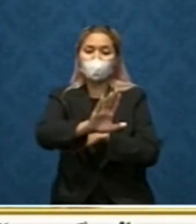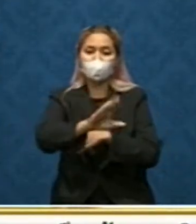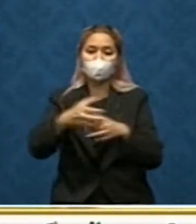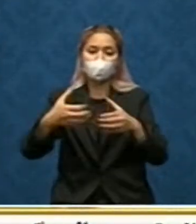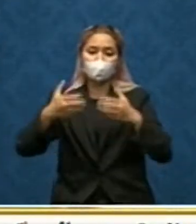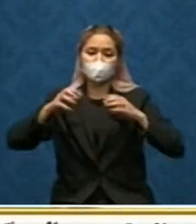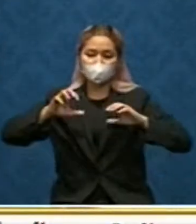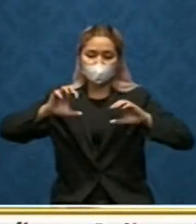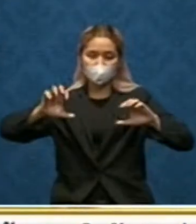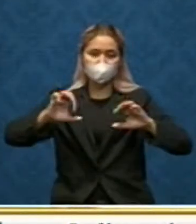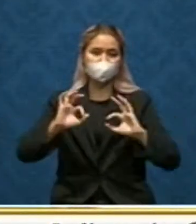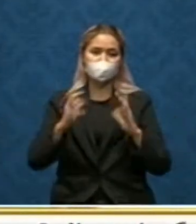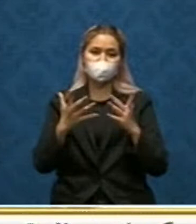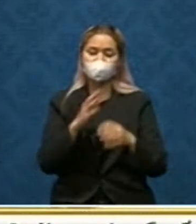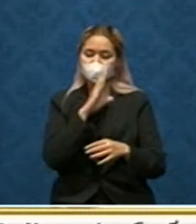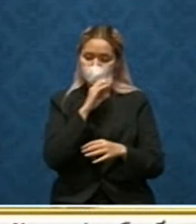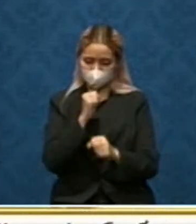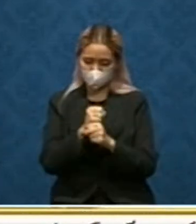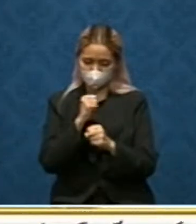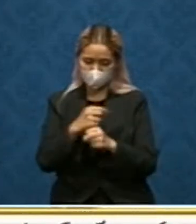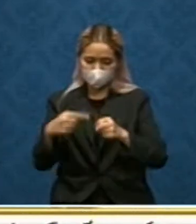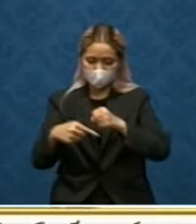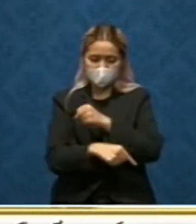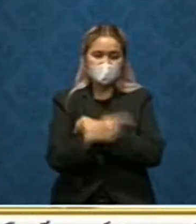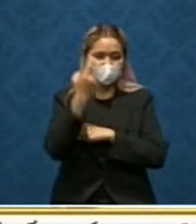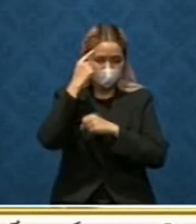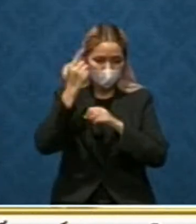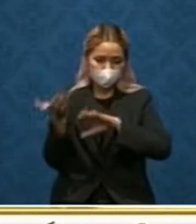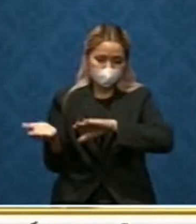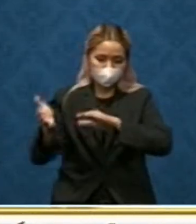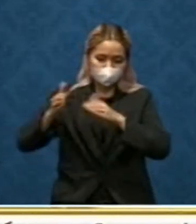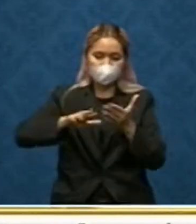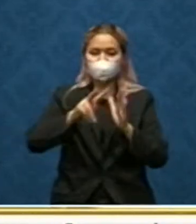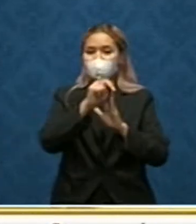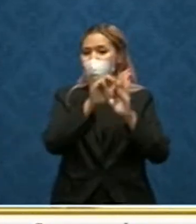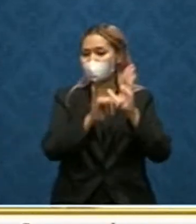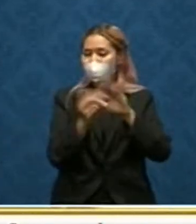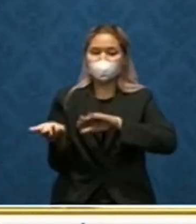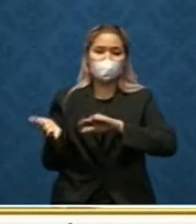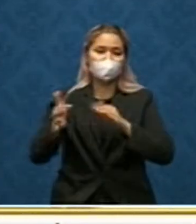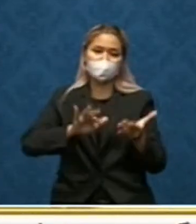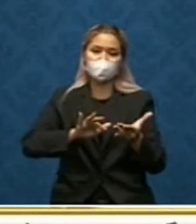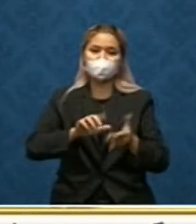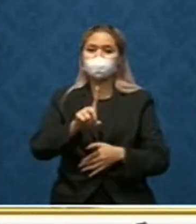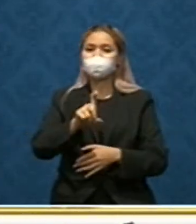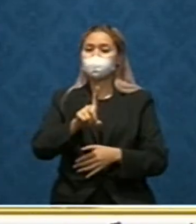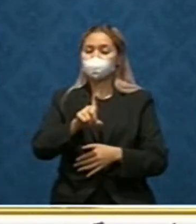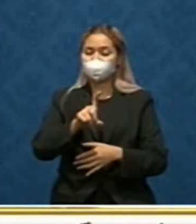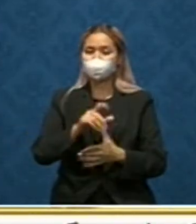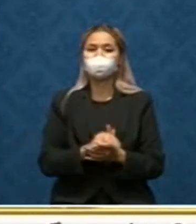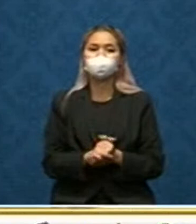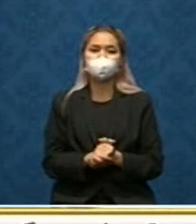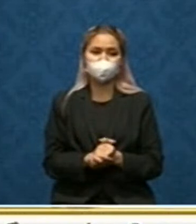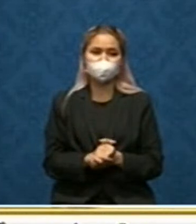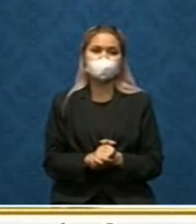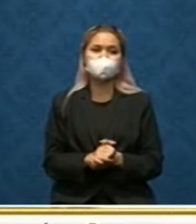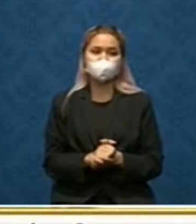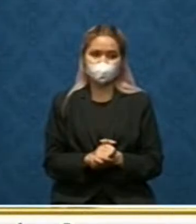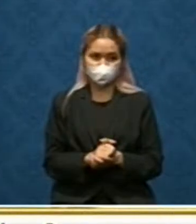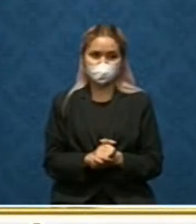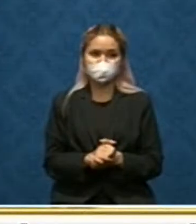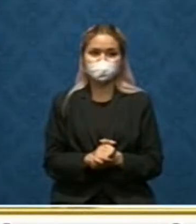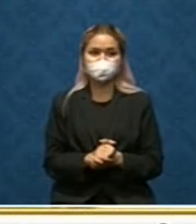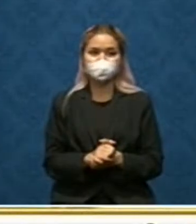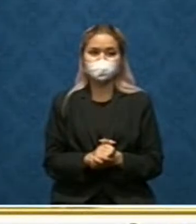เพรฉั้ ปราบกทุจัดิตนี้ ลมเหลวนะ ยnadenโยบายนี้ ชัดกลไปอีกที ก็คือ